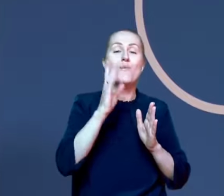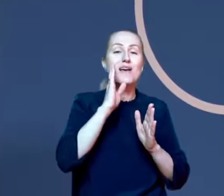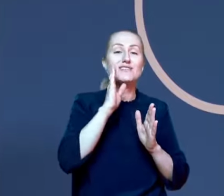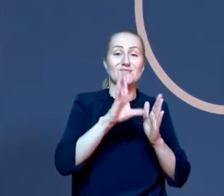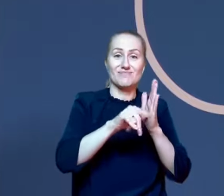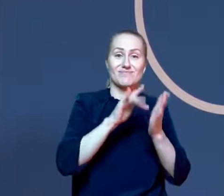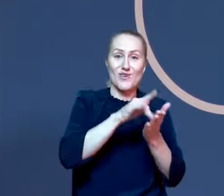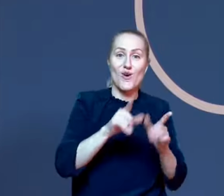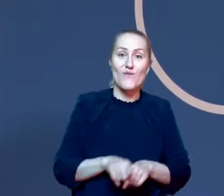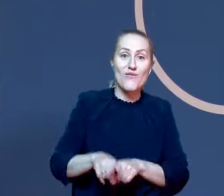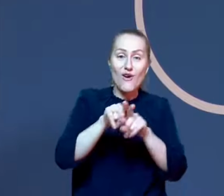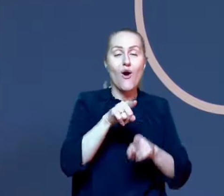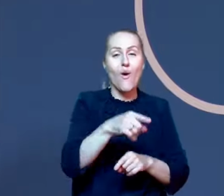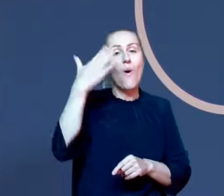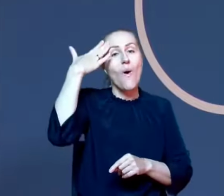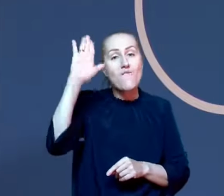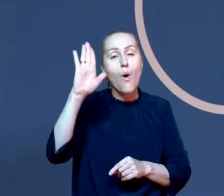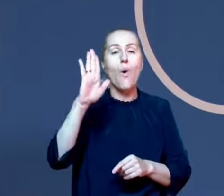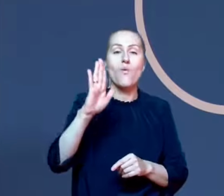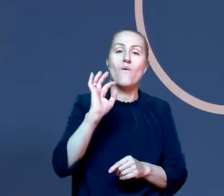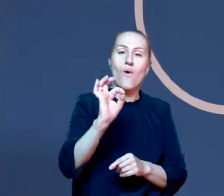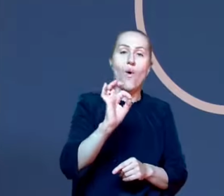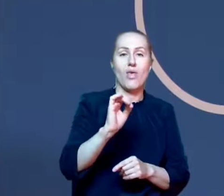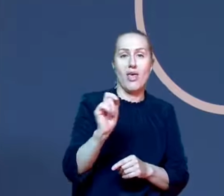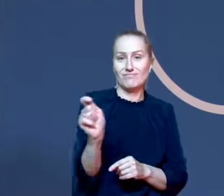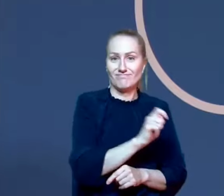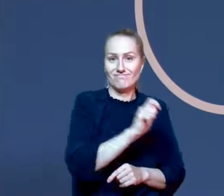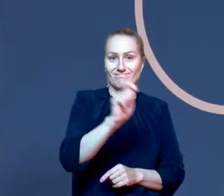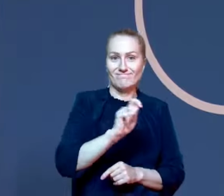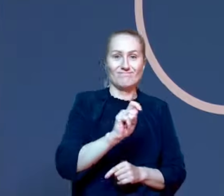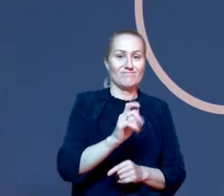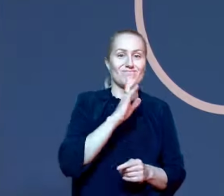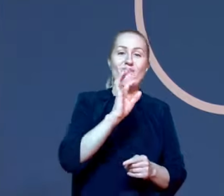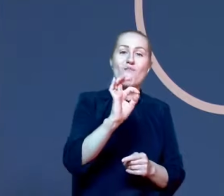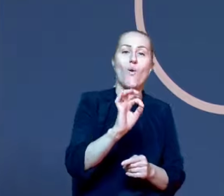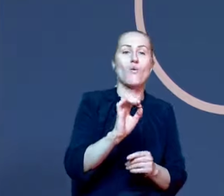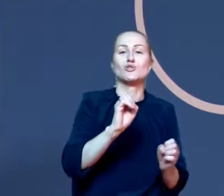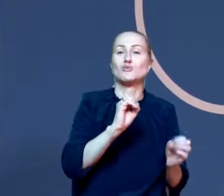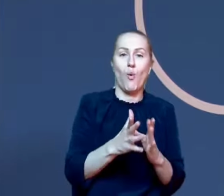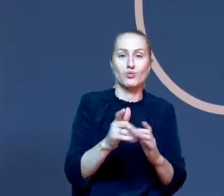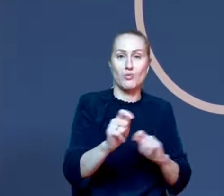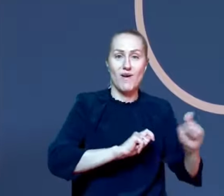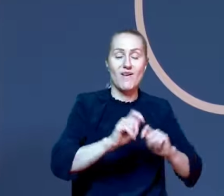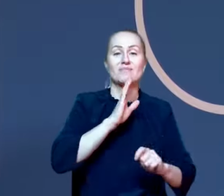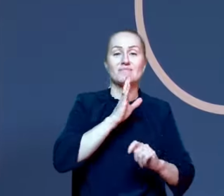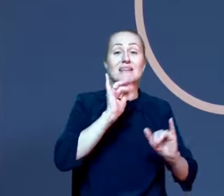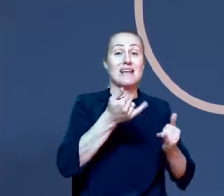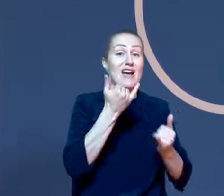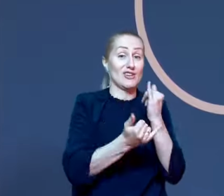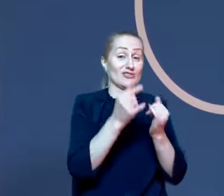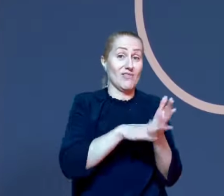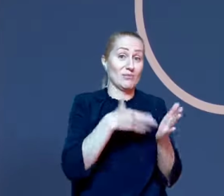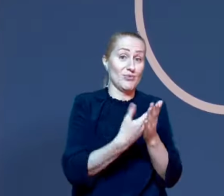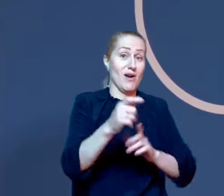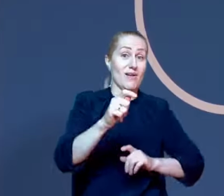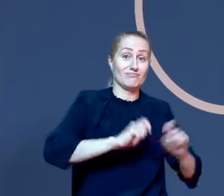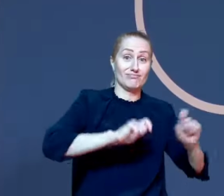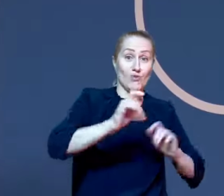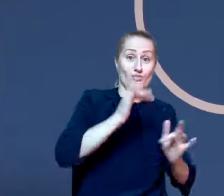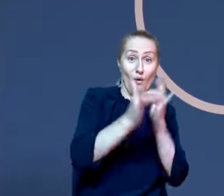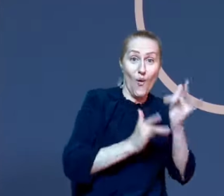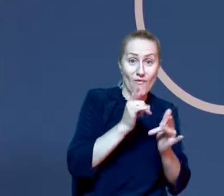którzy wolą poruszać się po mieście własnymi środkami transportu i jak to się dzieje za pośrednictwem roweru, no to bardzo